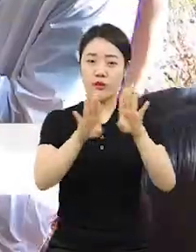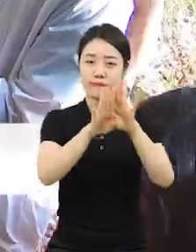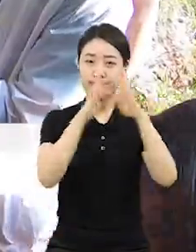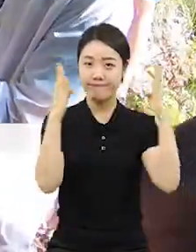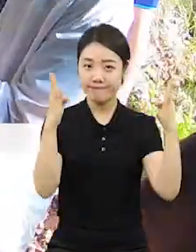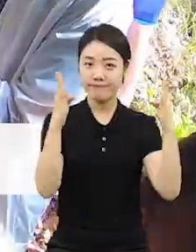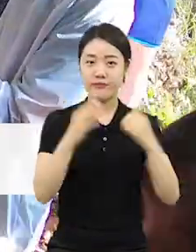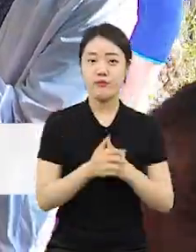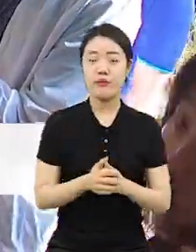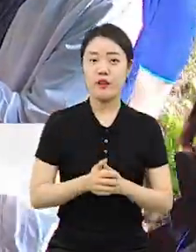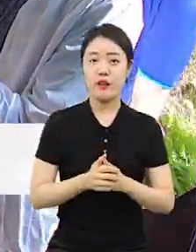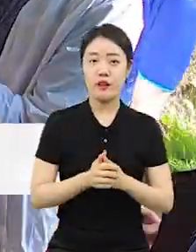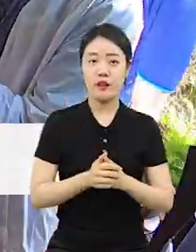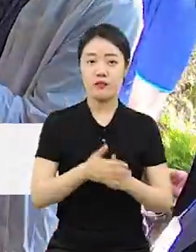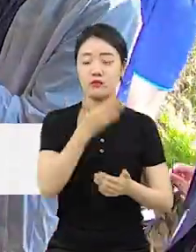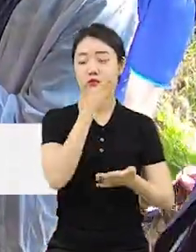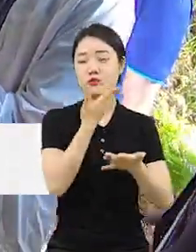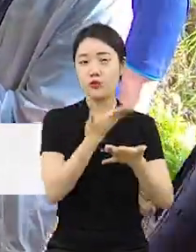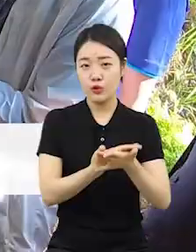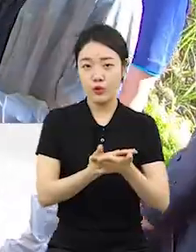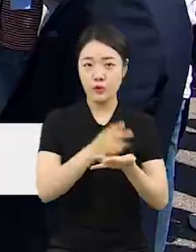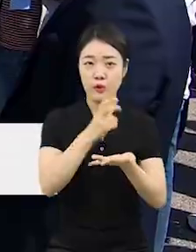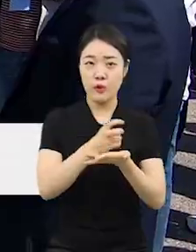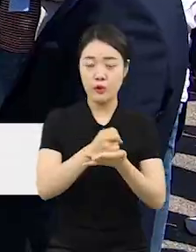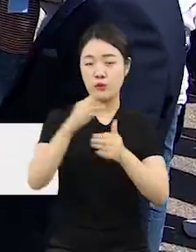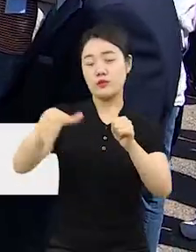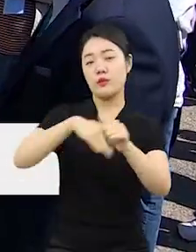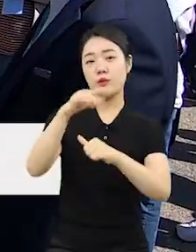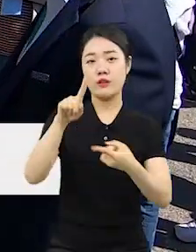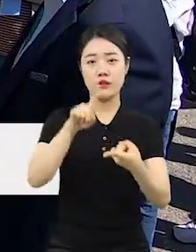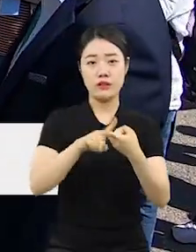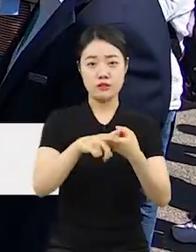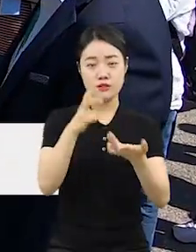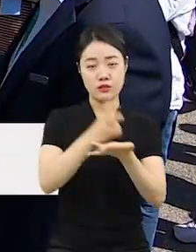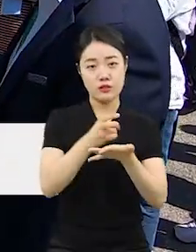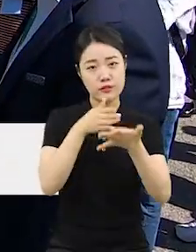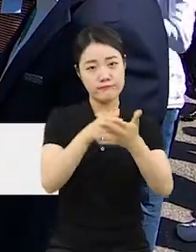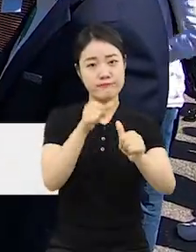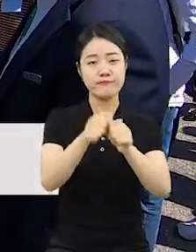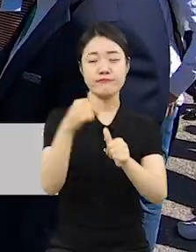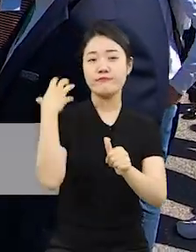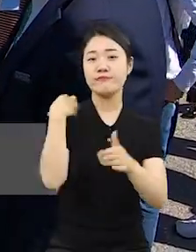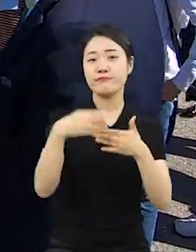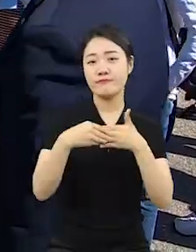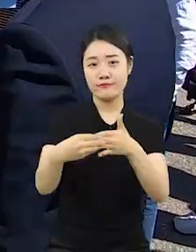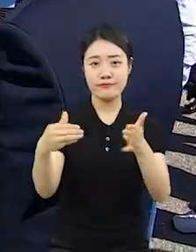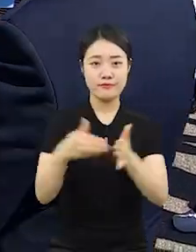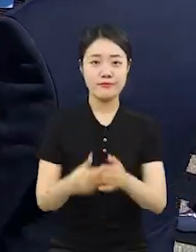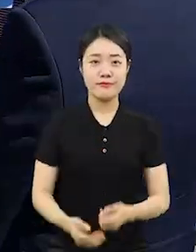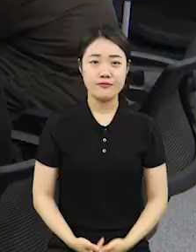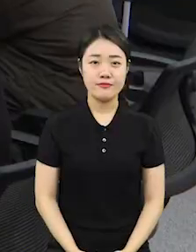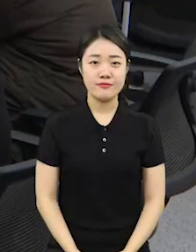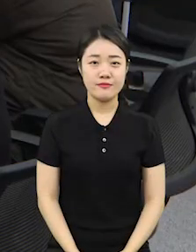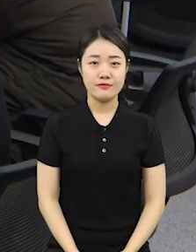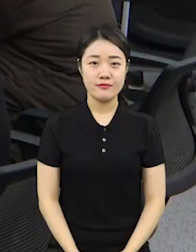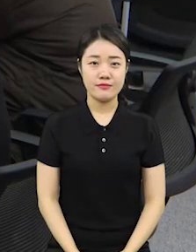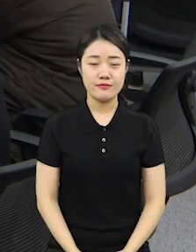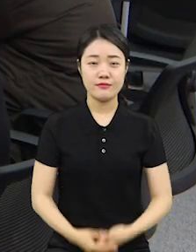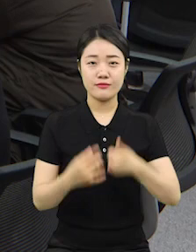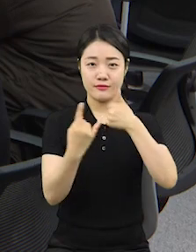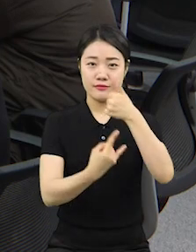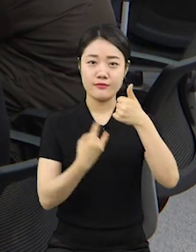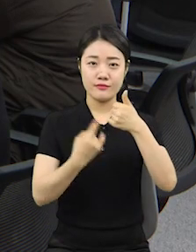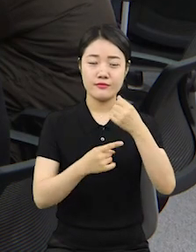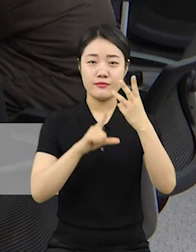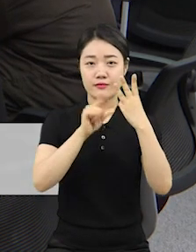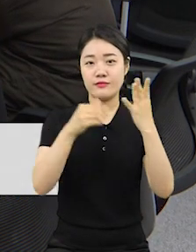출범식을 시작으로 구정 주요 정책과 현안 사항에 대한 정책 제안과 자문 역할을 도맡아 하고 있습니다. 위원회는